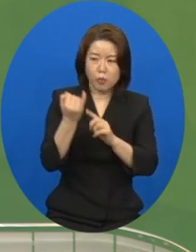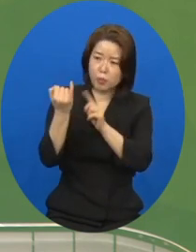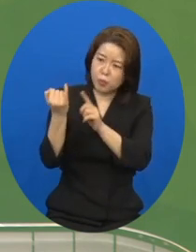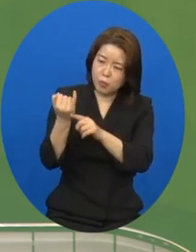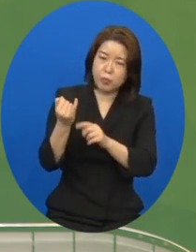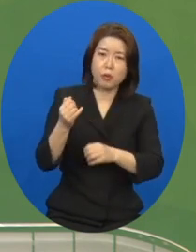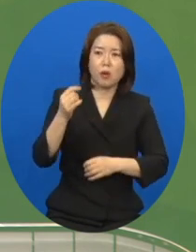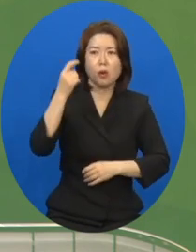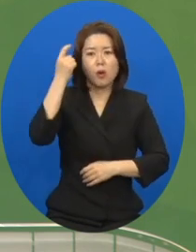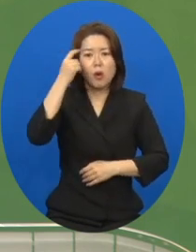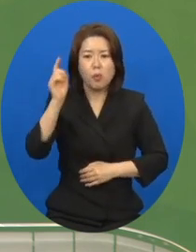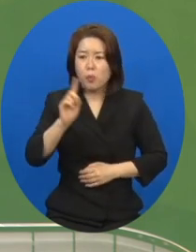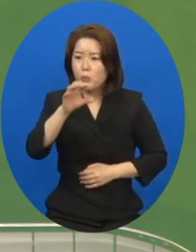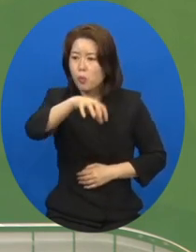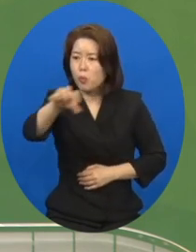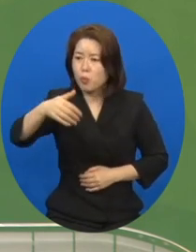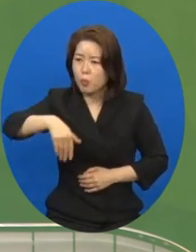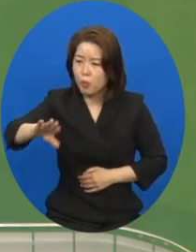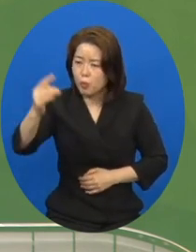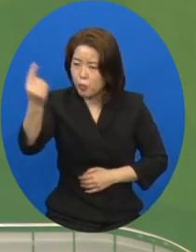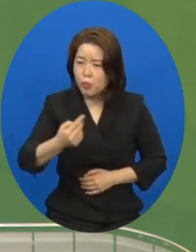이 사람이 어디로 간 거야?